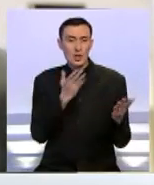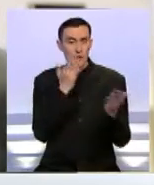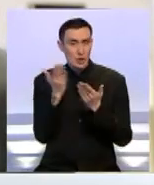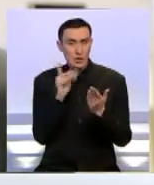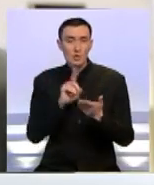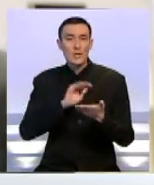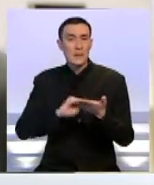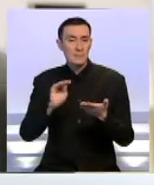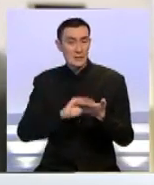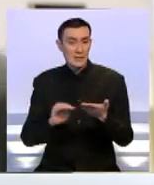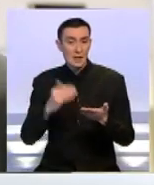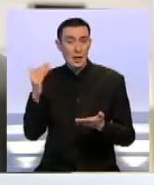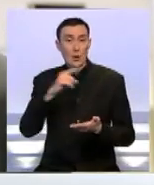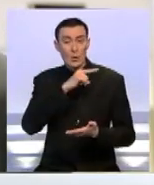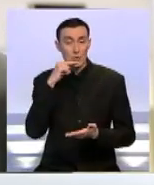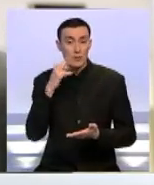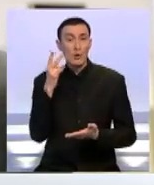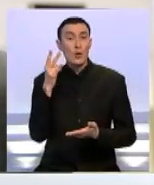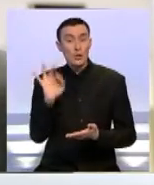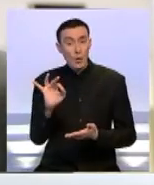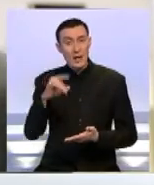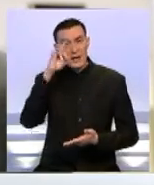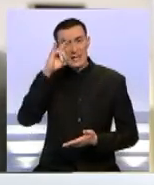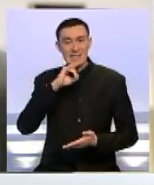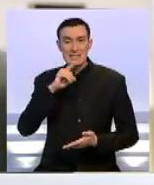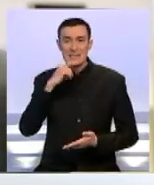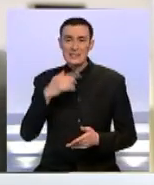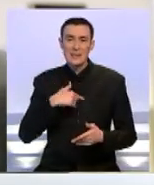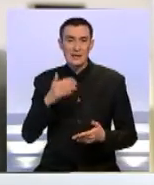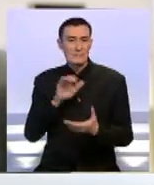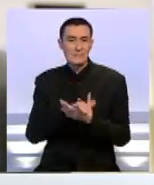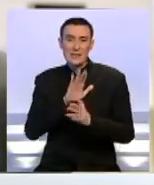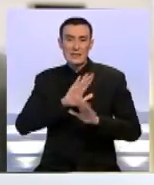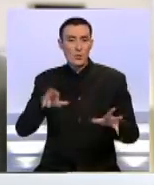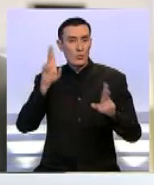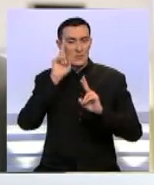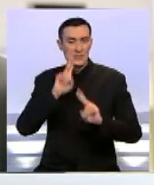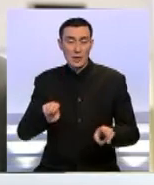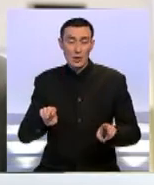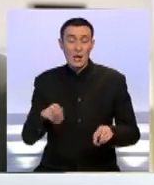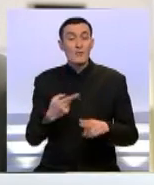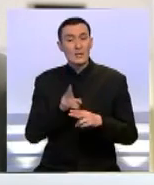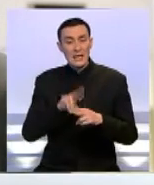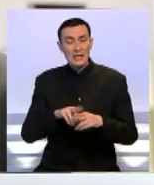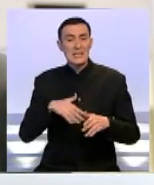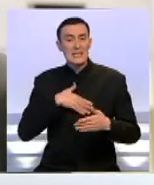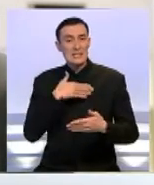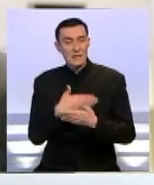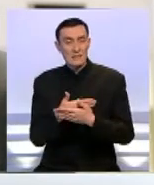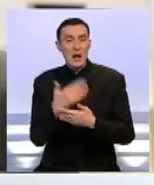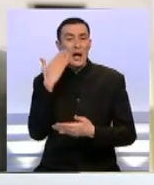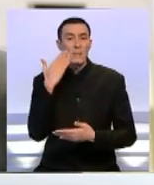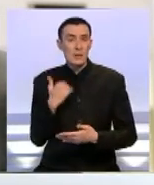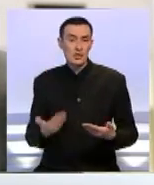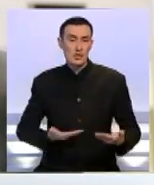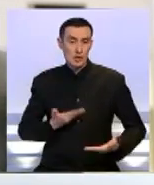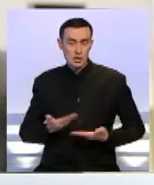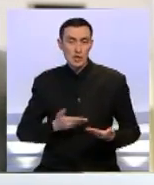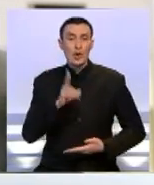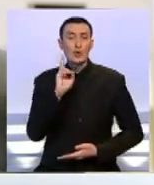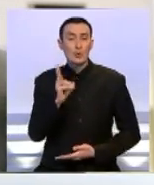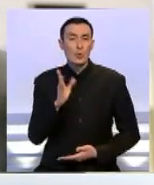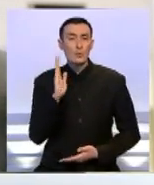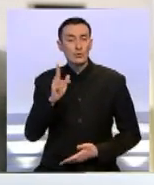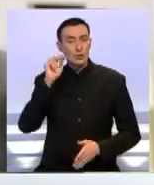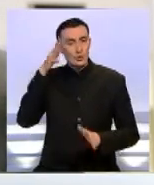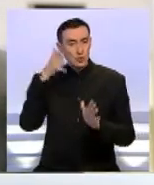что написано на кириллице. Но казахский язык для меня немного сложен. Данная инициатива, несомненно, облегчит жизнь тем людям, которые